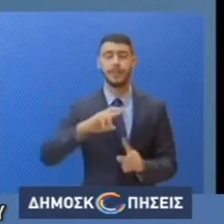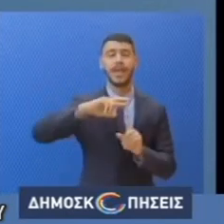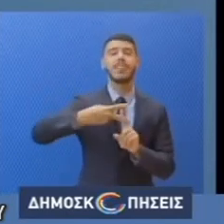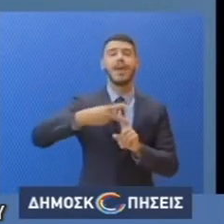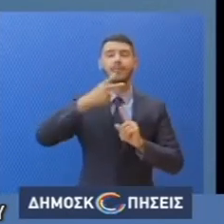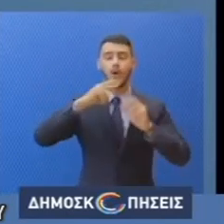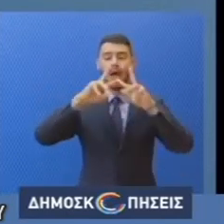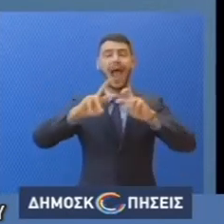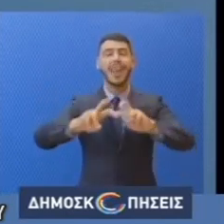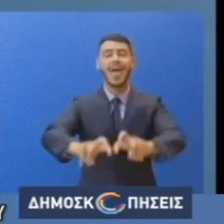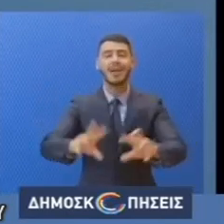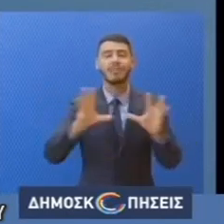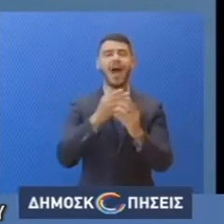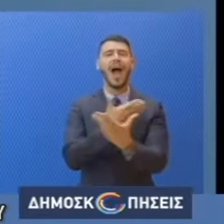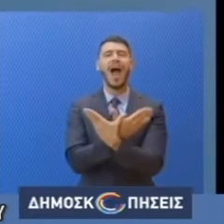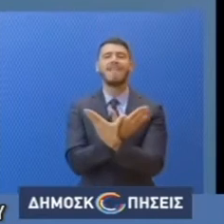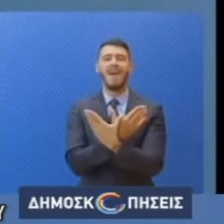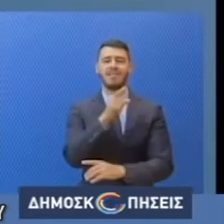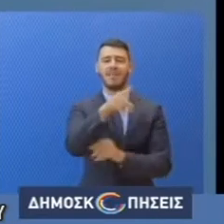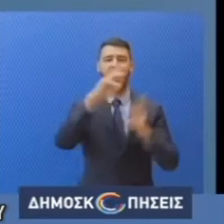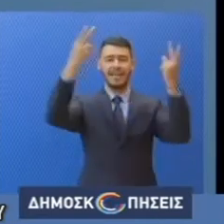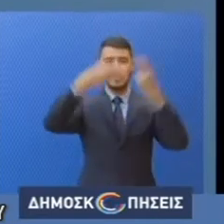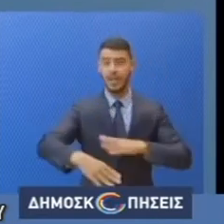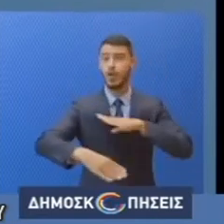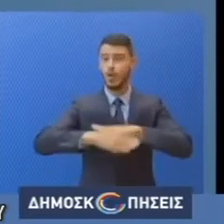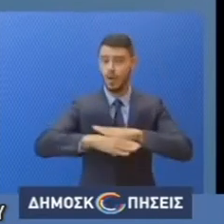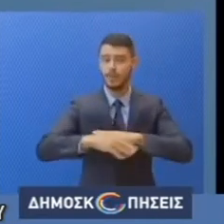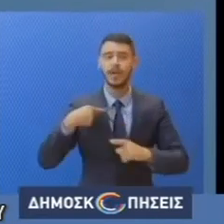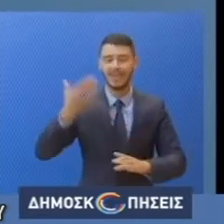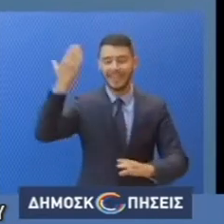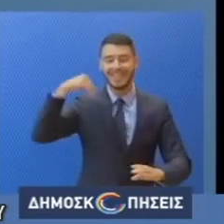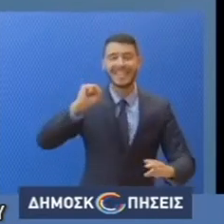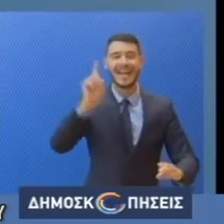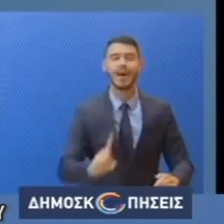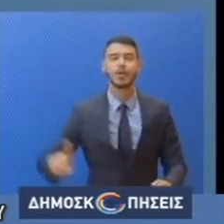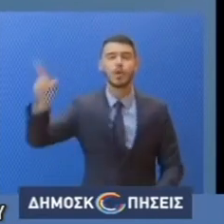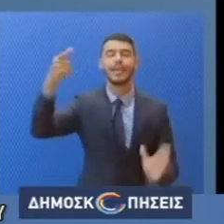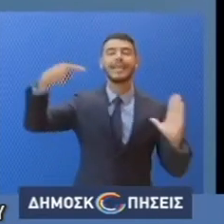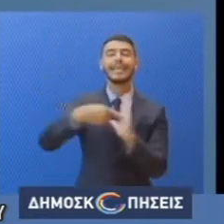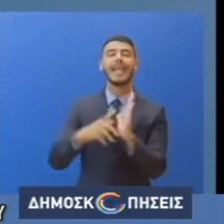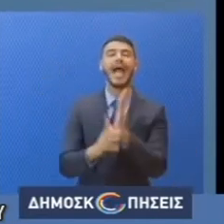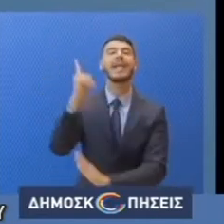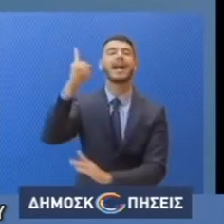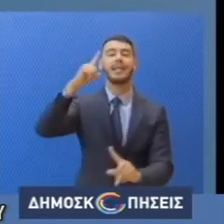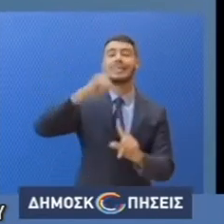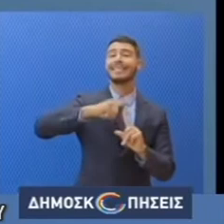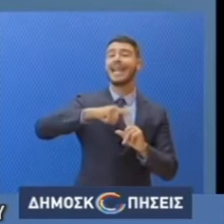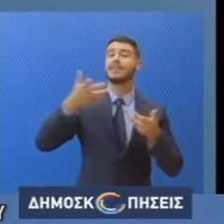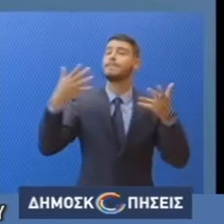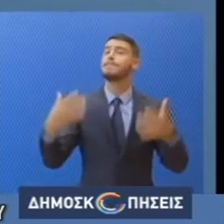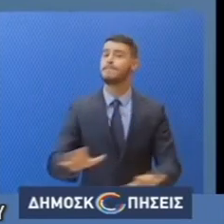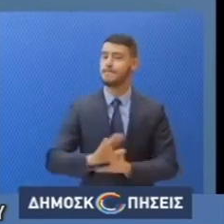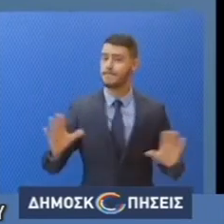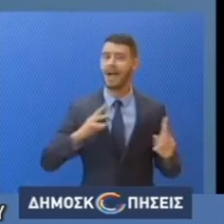πύλες εισόδου από την Αλβανία. Ήδη το Σαββατοκύριακο έγιναν 1.011 στοχευμένοι έλεγχοι στο συνοριακό φυλάκιο